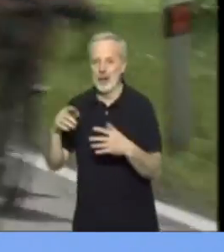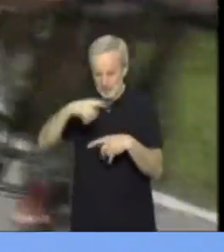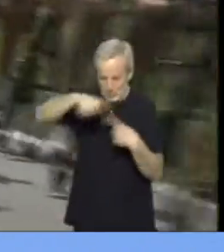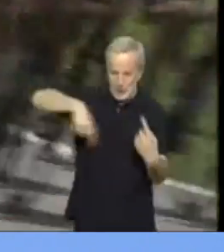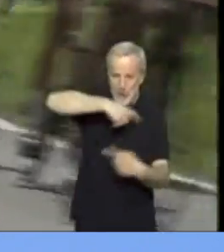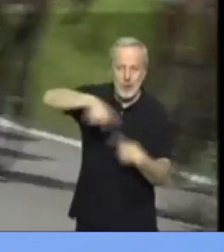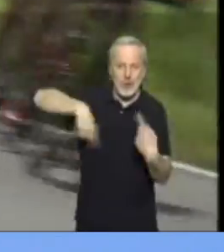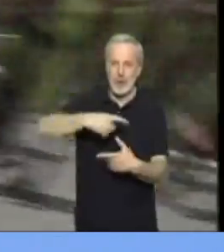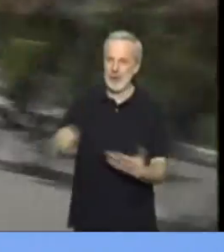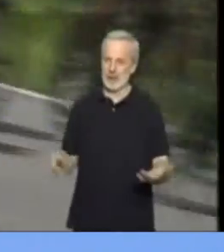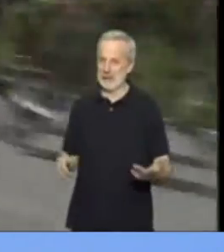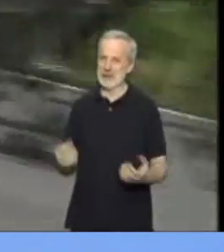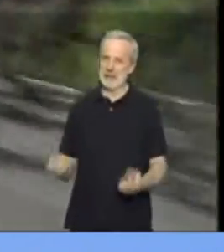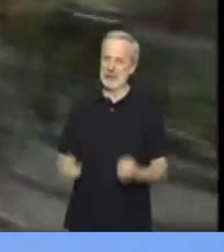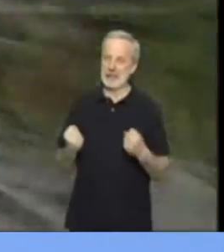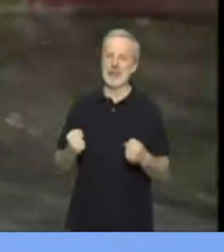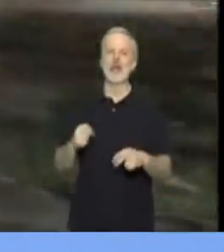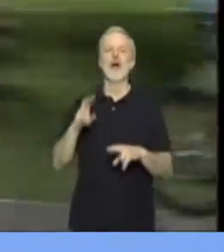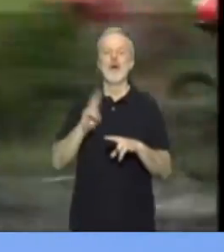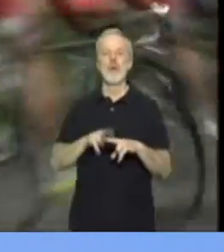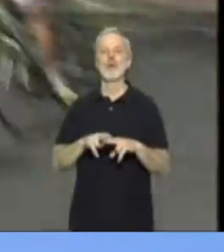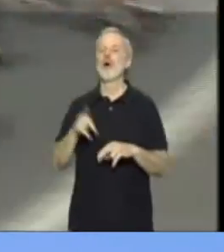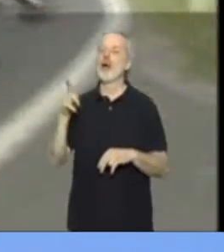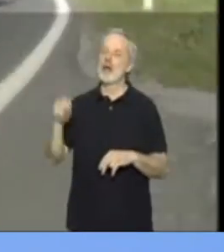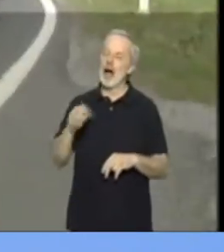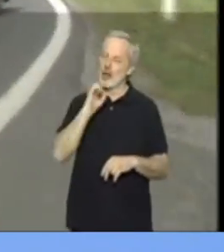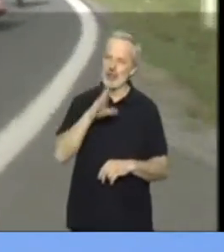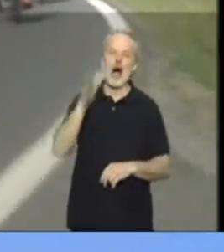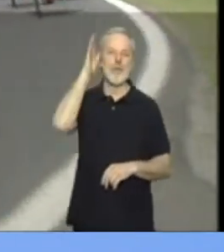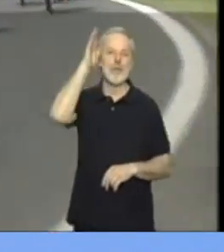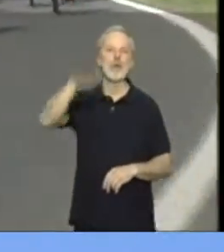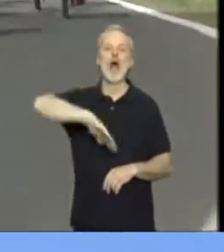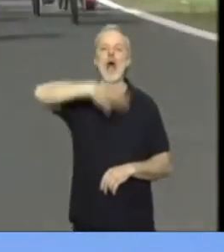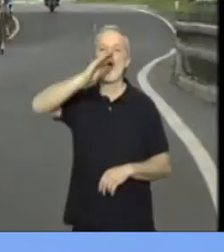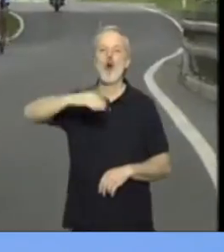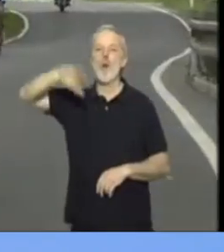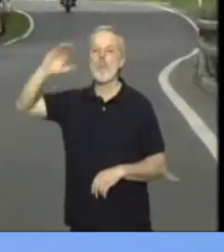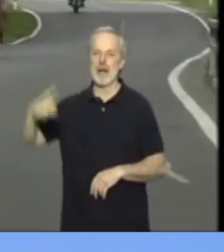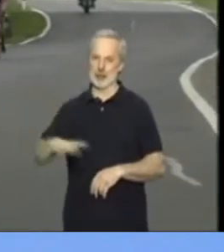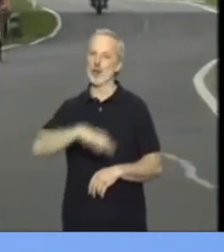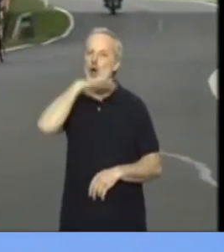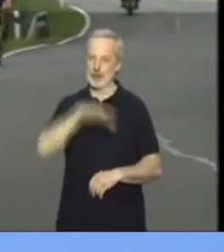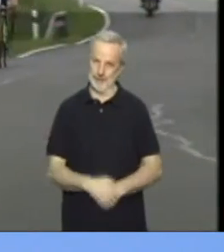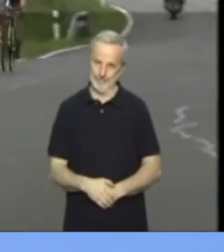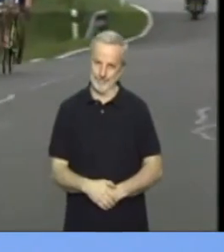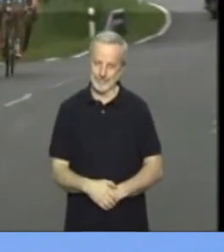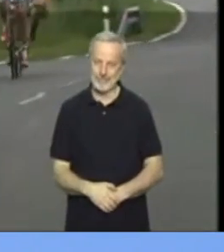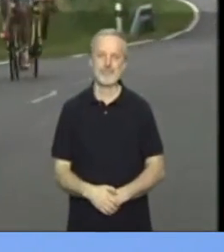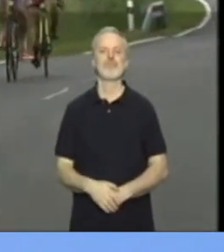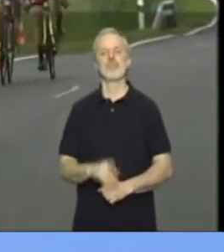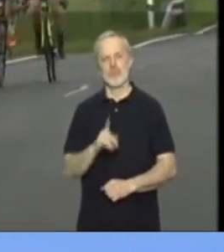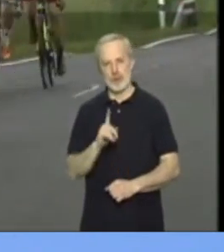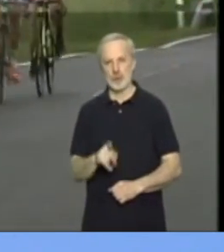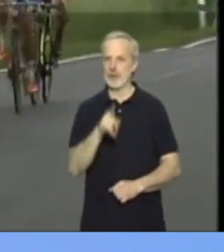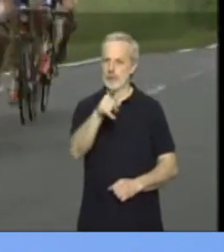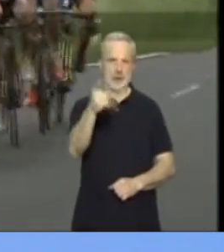to tak, jak by měli. Takže myslím si, že kopců si užijou závodníci dostatek. Mimochodem, jsem se už na to ptal i